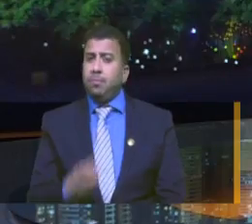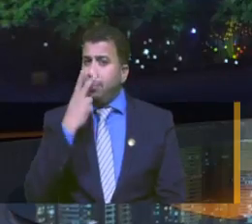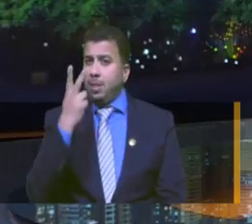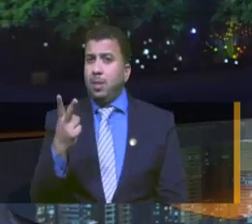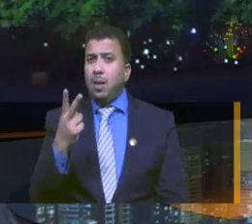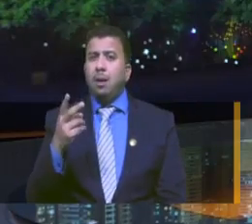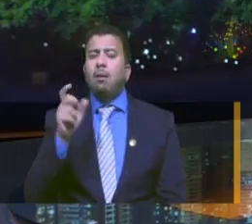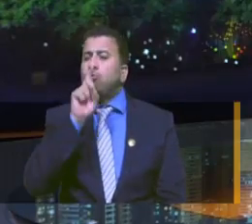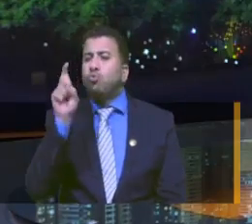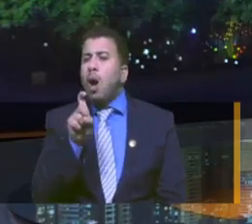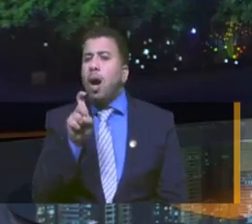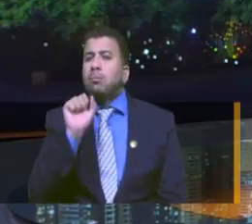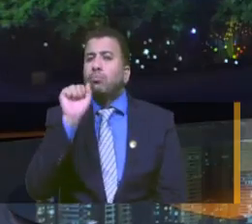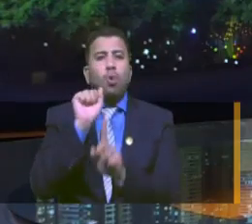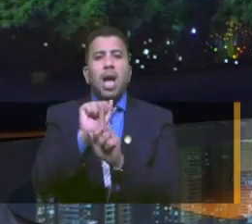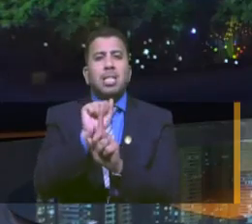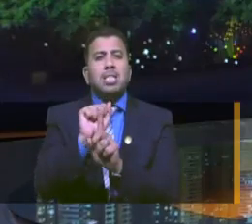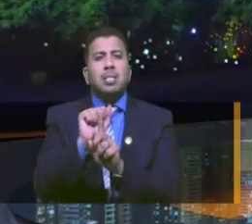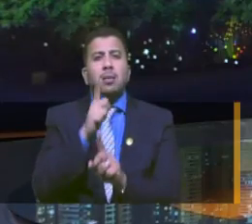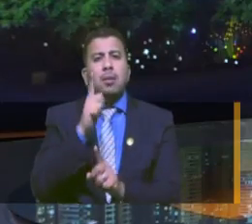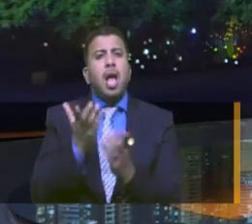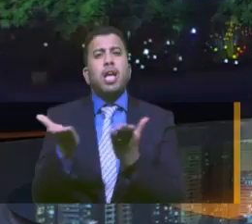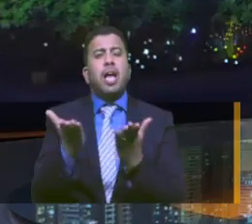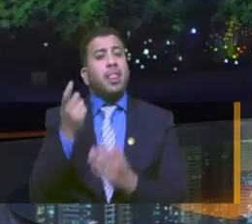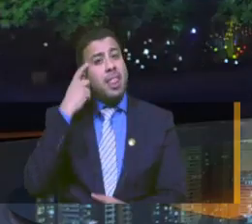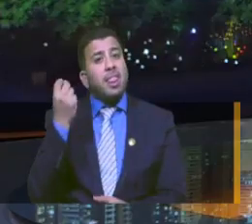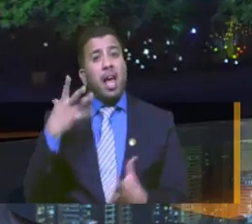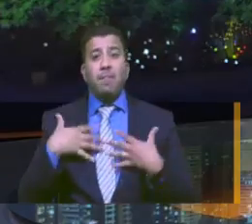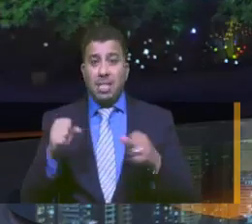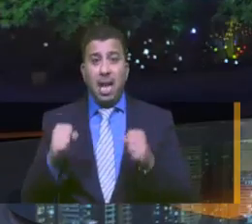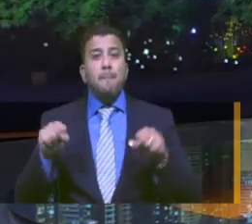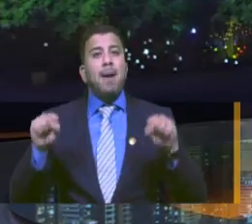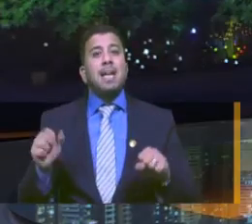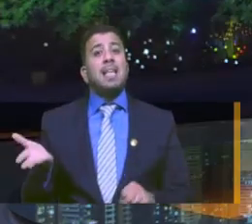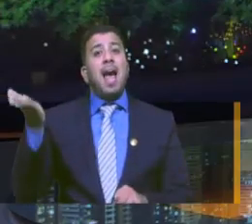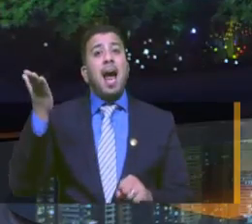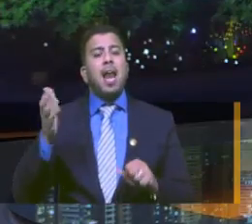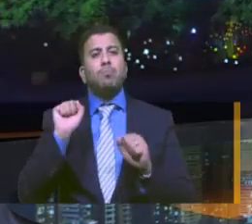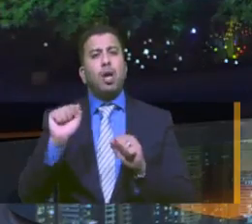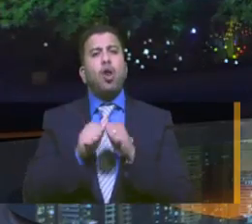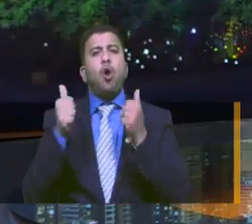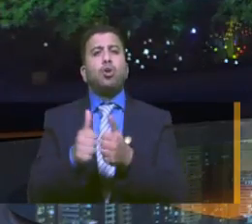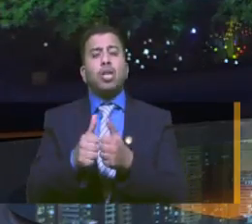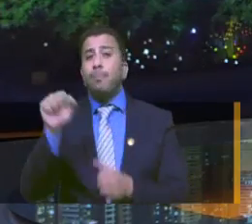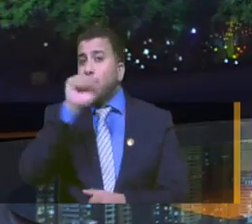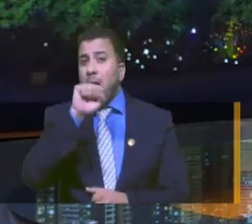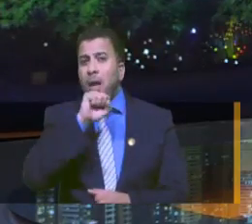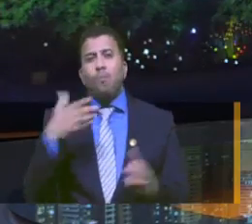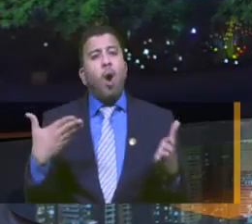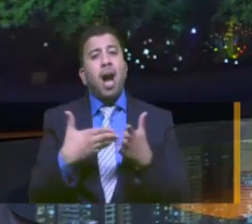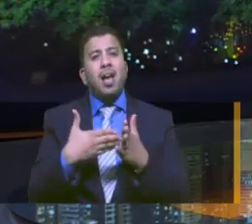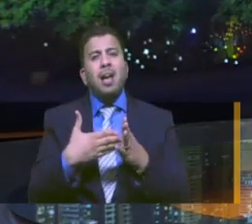أظهر استطلاع الرأي المتخصص الذي أجرته إدارة التثقيف الصحي في المجلس الأعلى لشؤون الأسرة بالشارقة